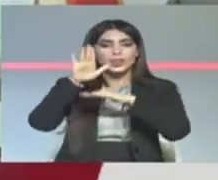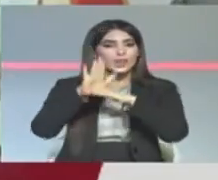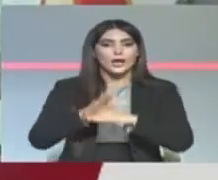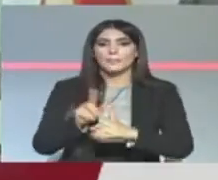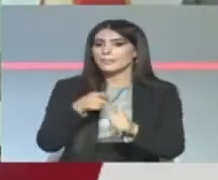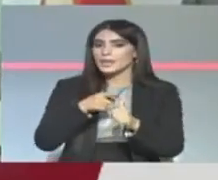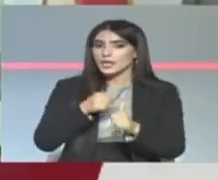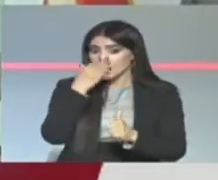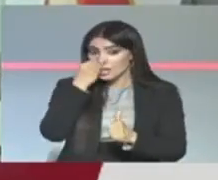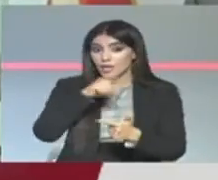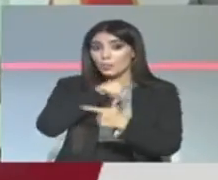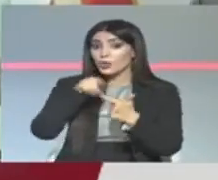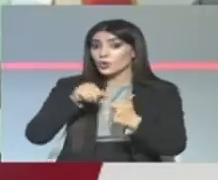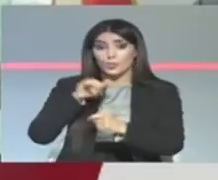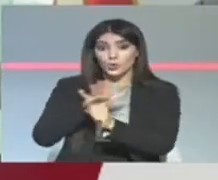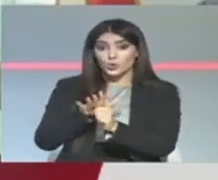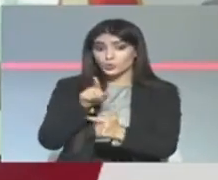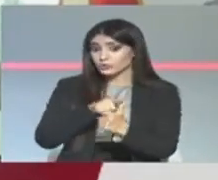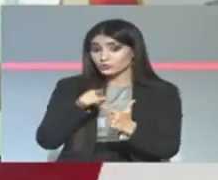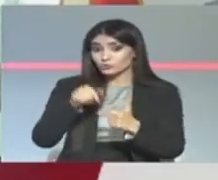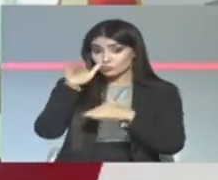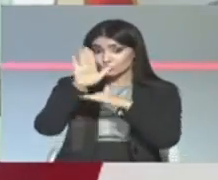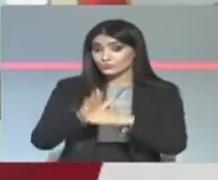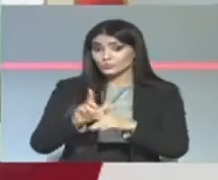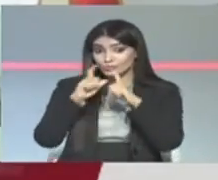الناس بعدم اخطار